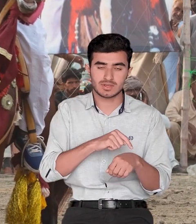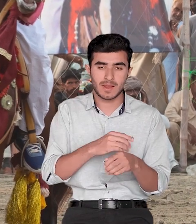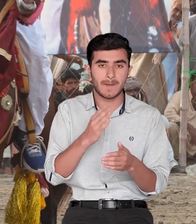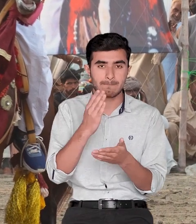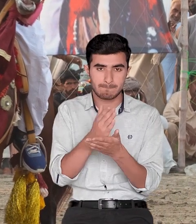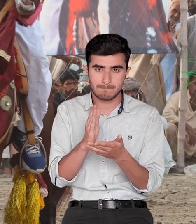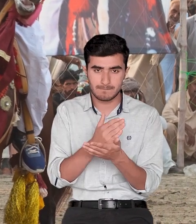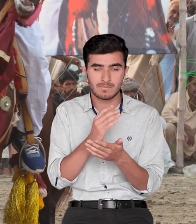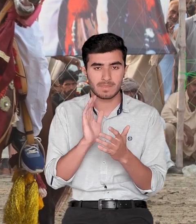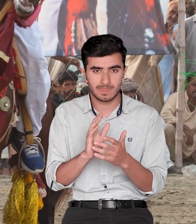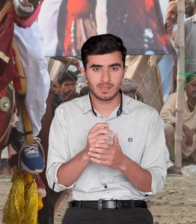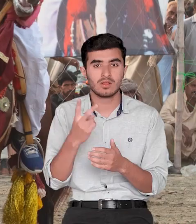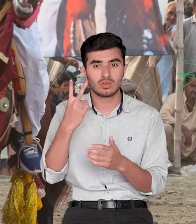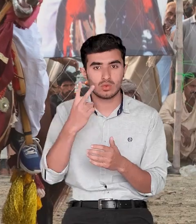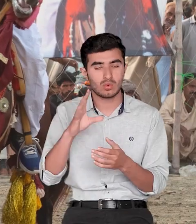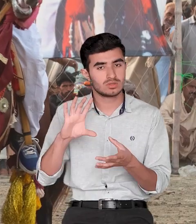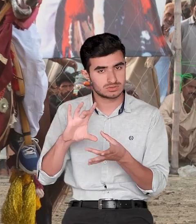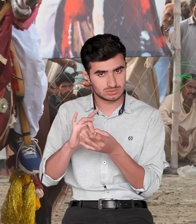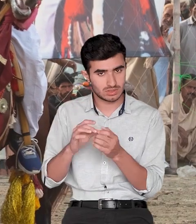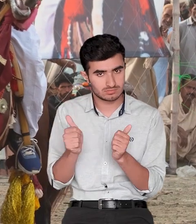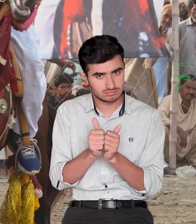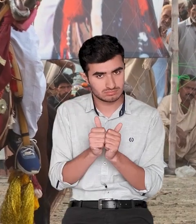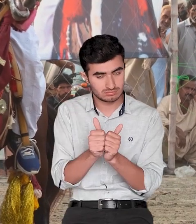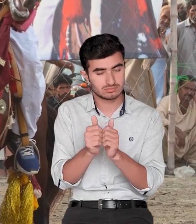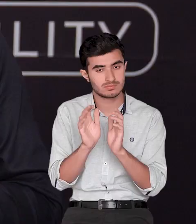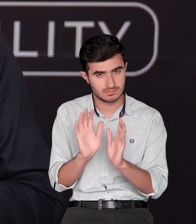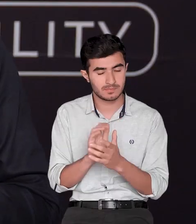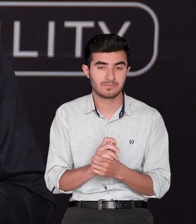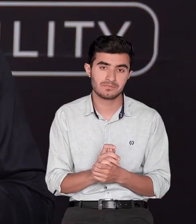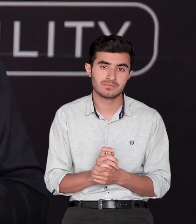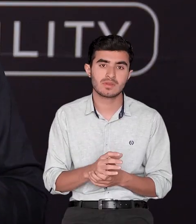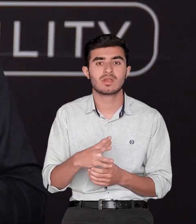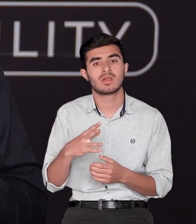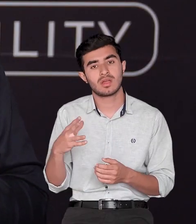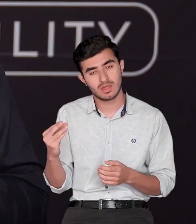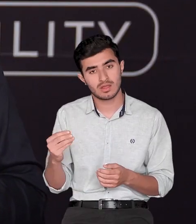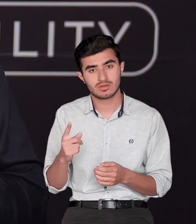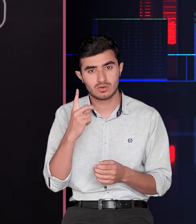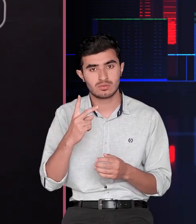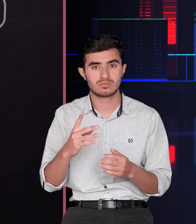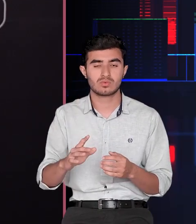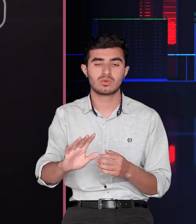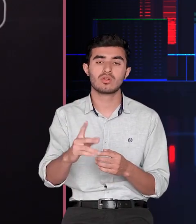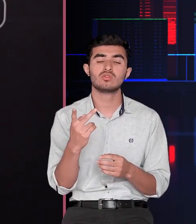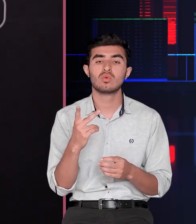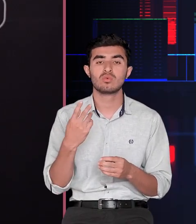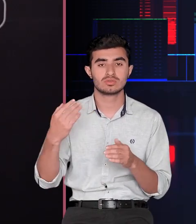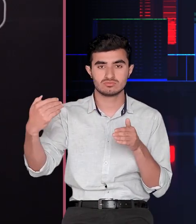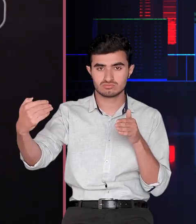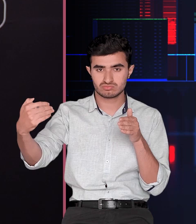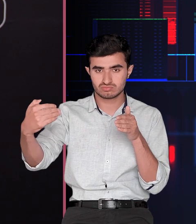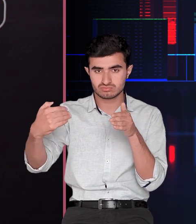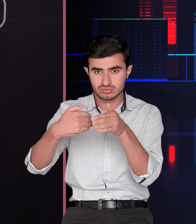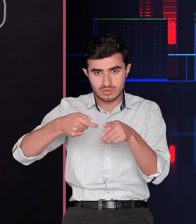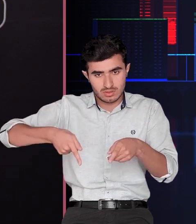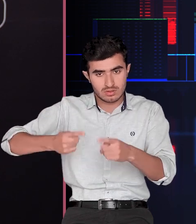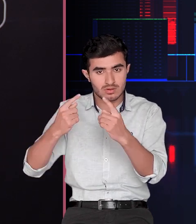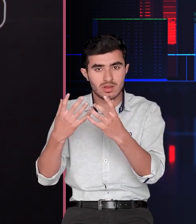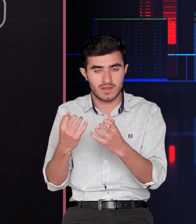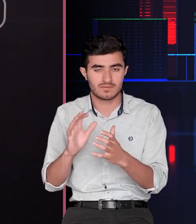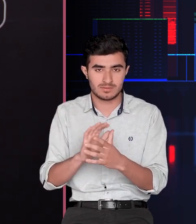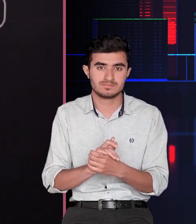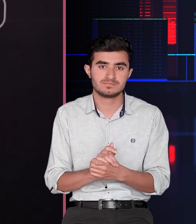4 भी कहते हैं। पेग नॉर्मली जो पहला स्पेल होता है उसमें 2.5 इंच का एक पेग लगाया जाता